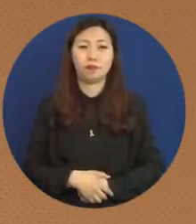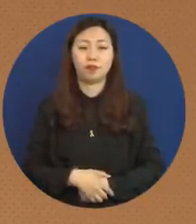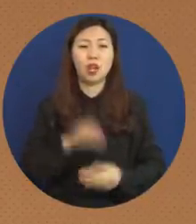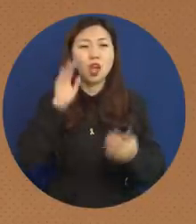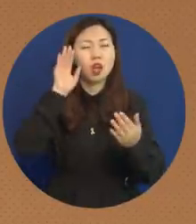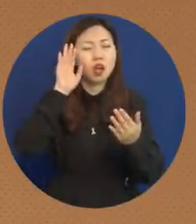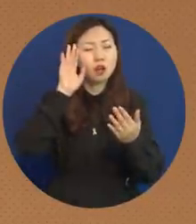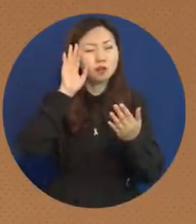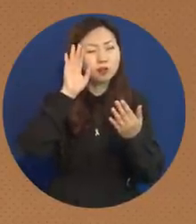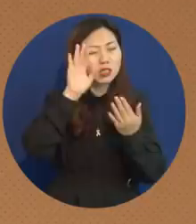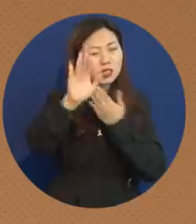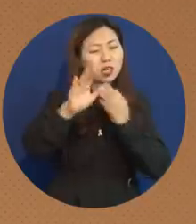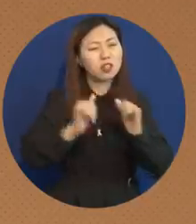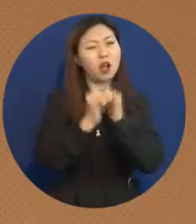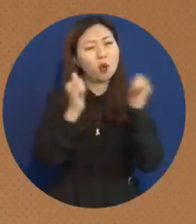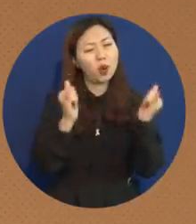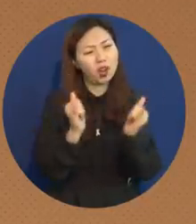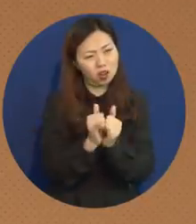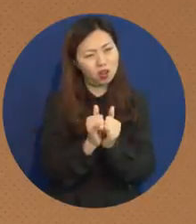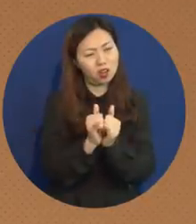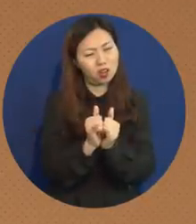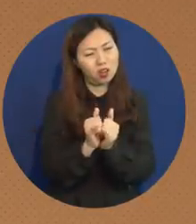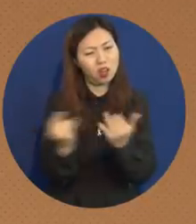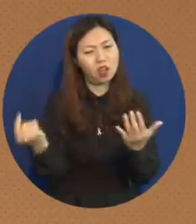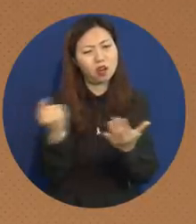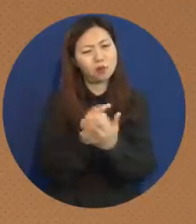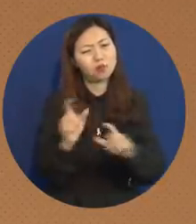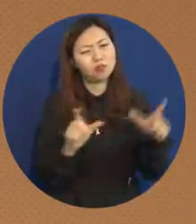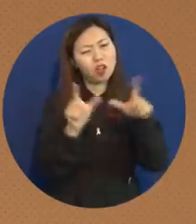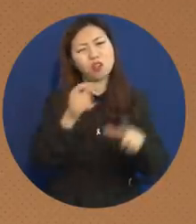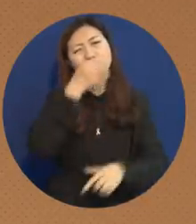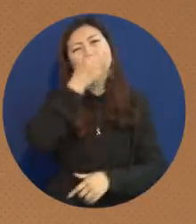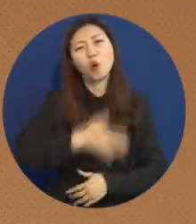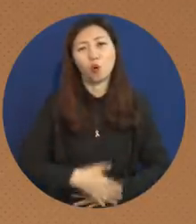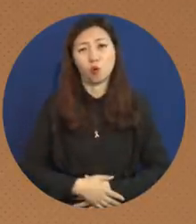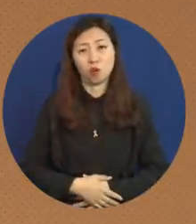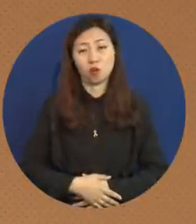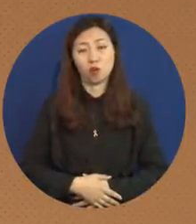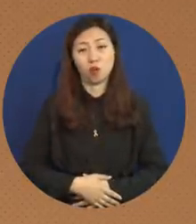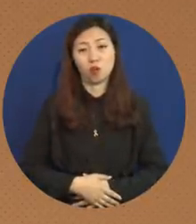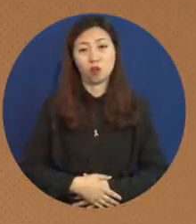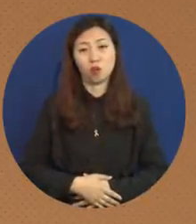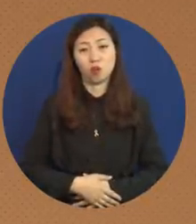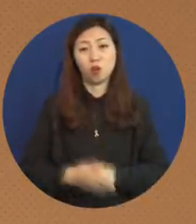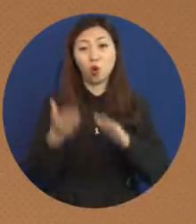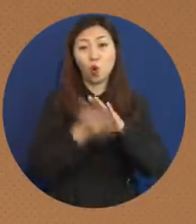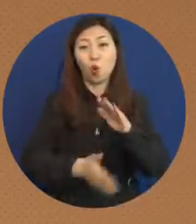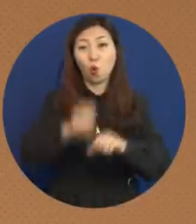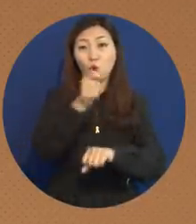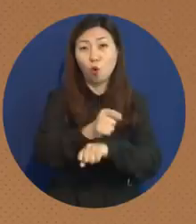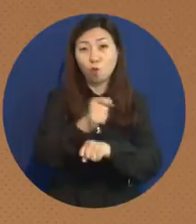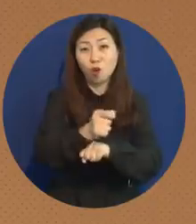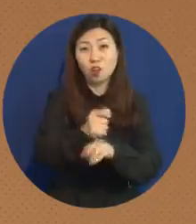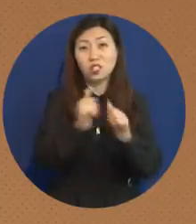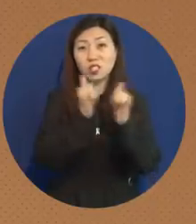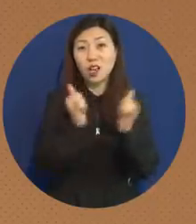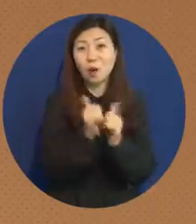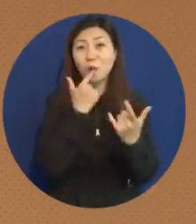앞으로 미래 사회에는 조금 살기가 조금 힘들어요. 그러니까 공무원 사회가 저리 정해진 것 같은 건